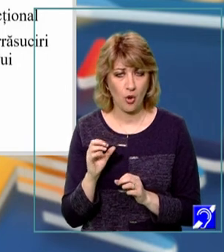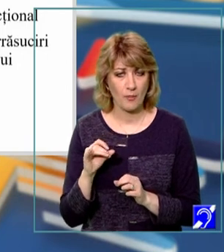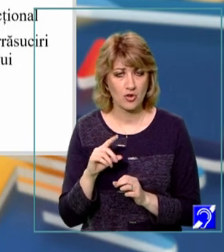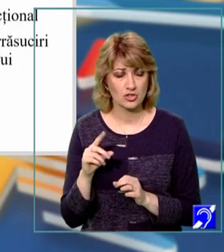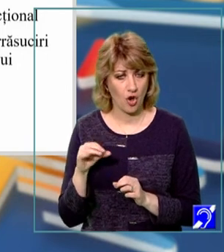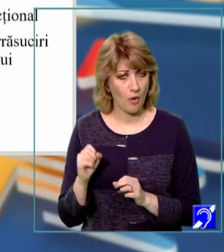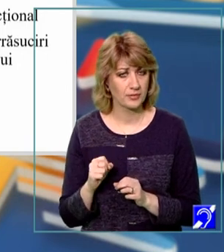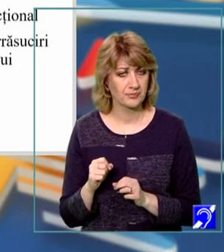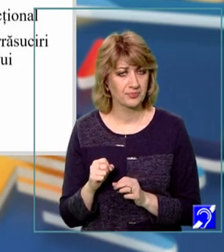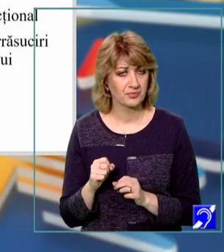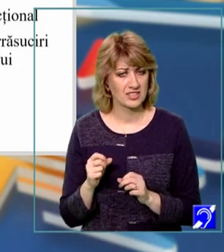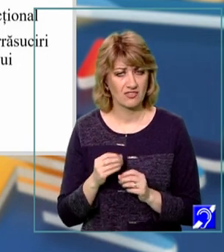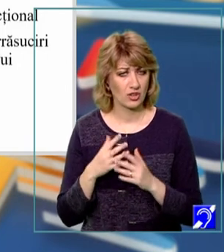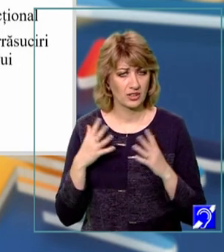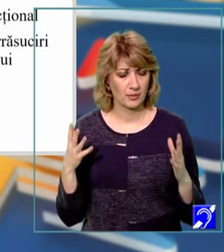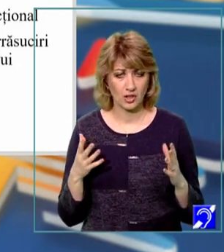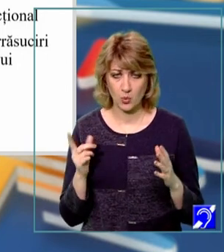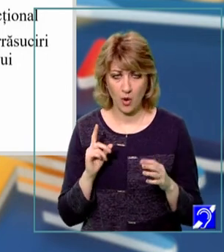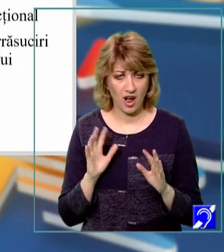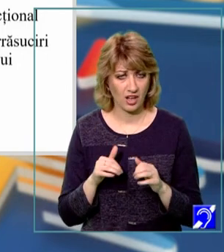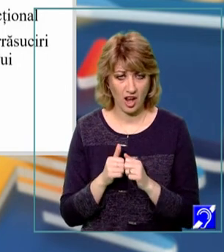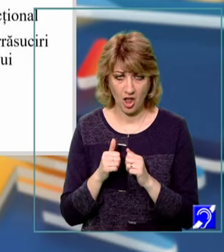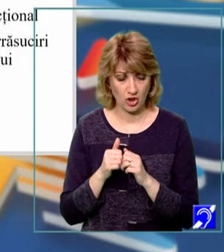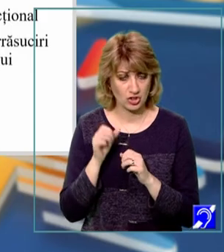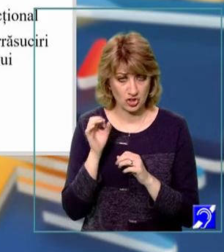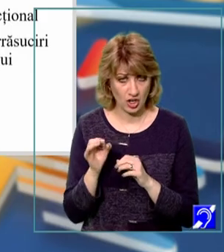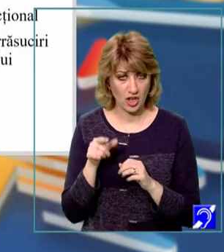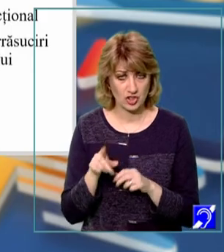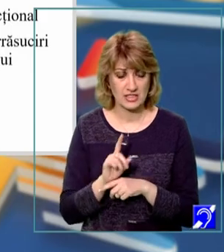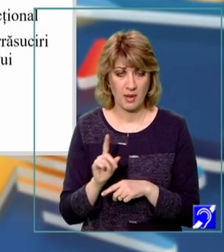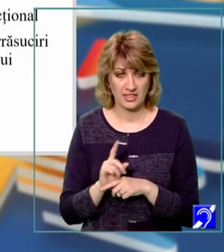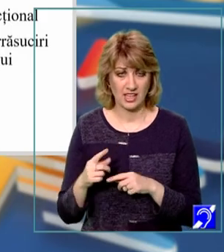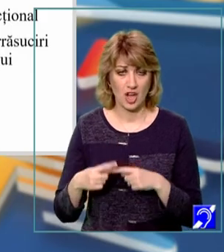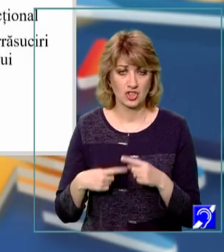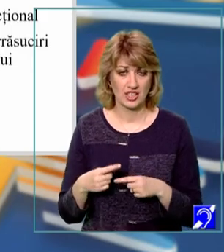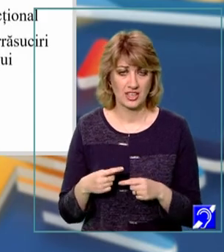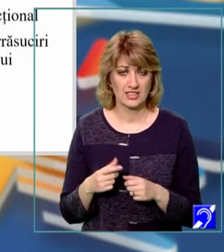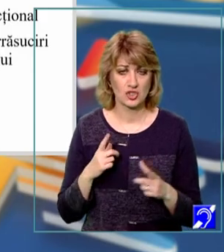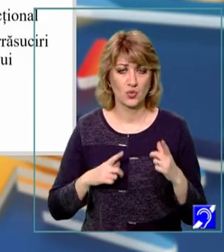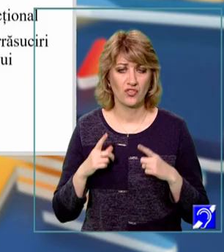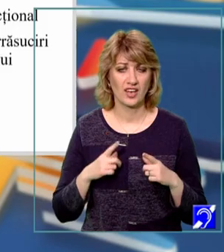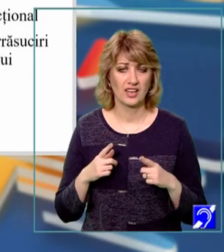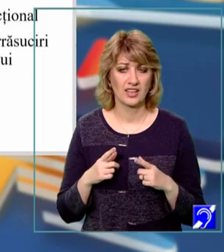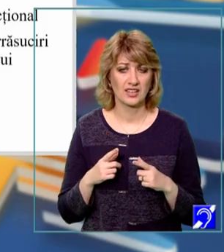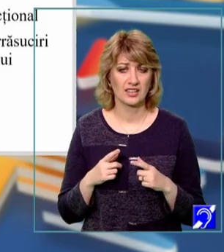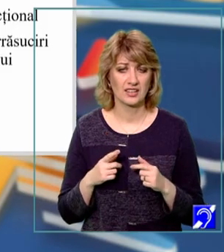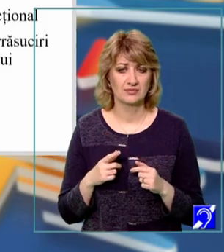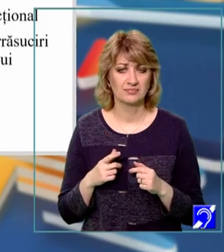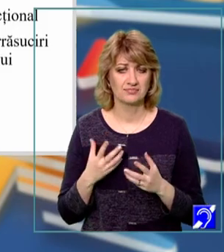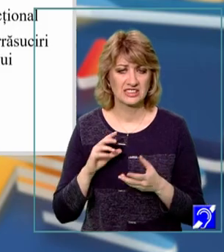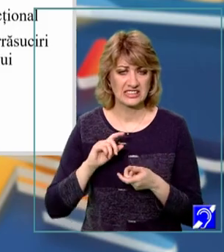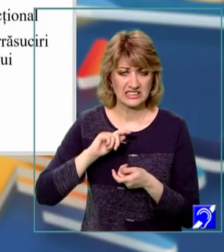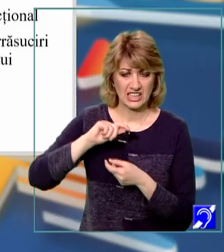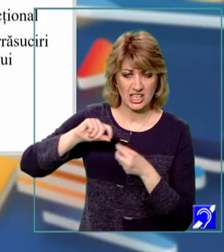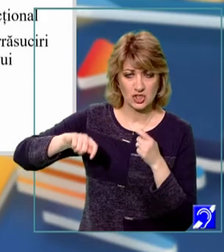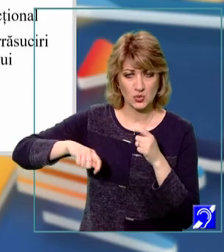practic dacă l-am etala, el nu ar încăpea în celulă și atunci acest material genetic suferă niște răsuciri, iată,